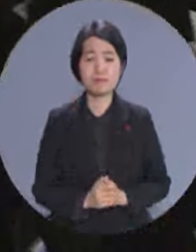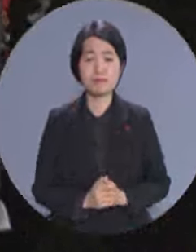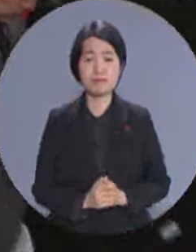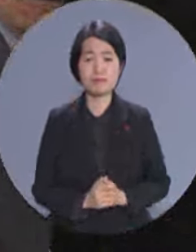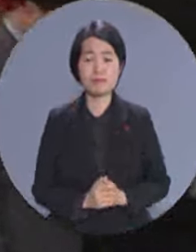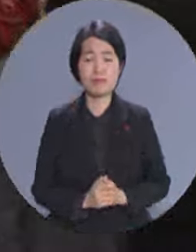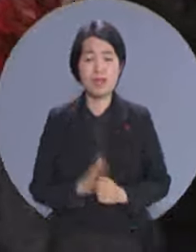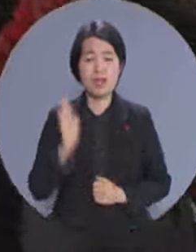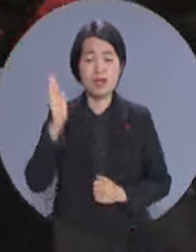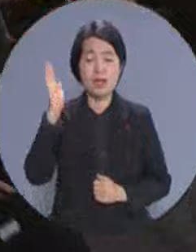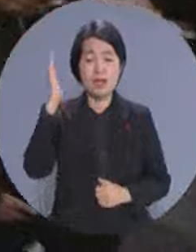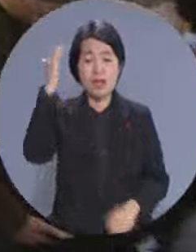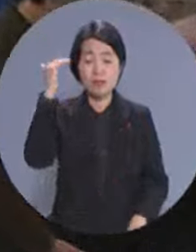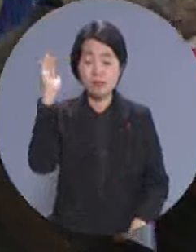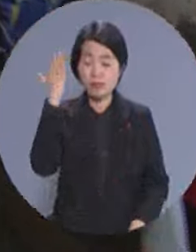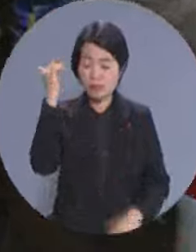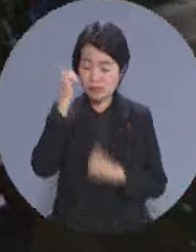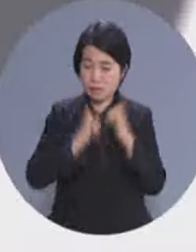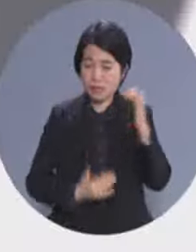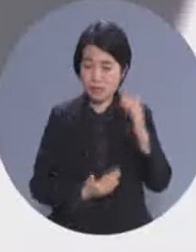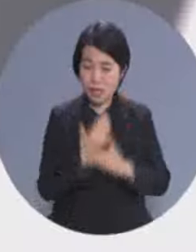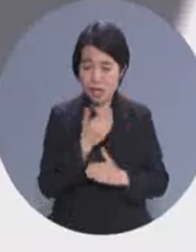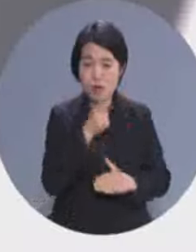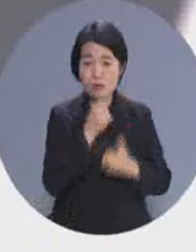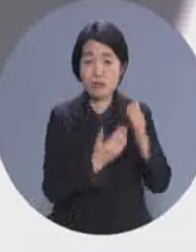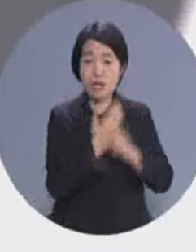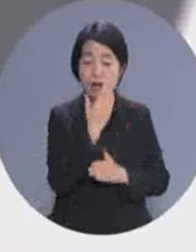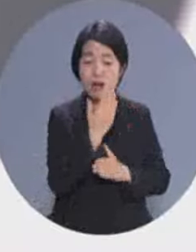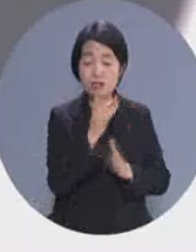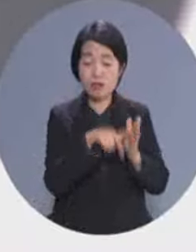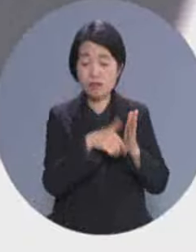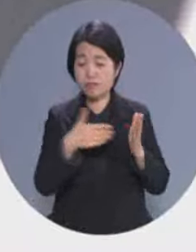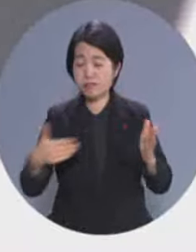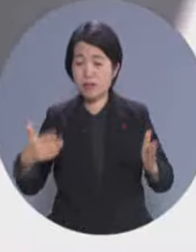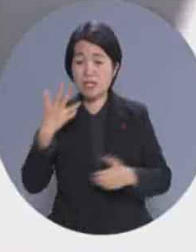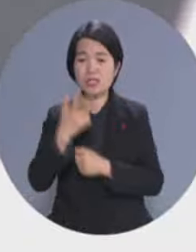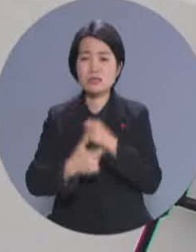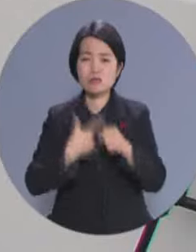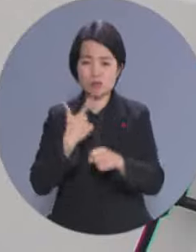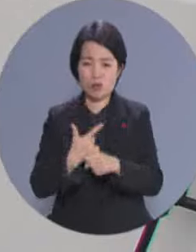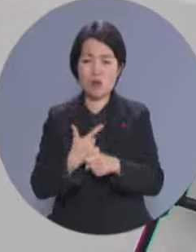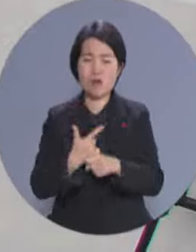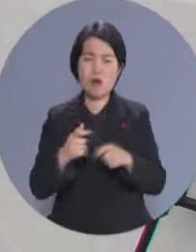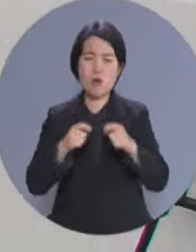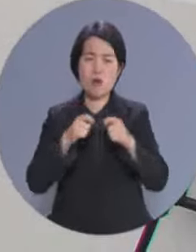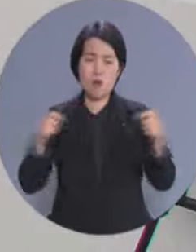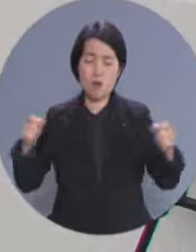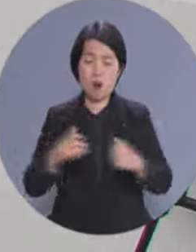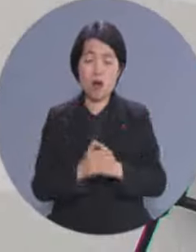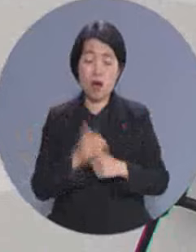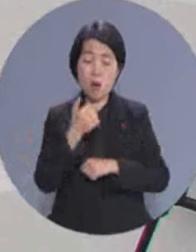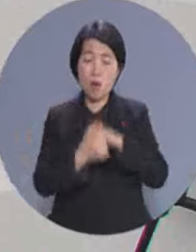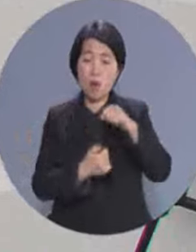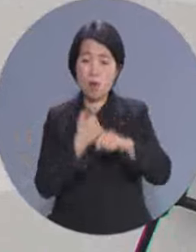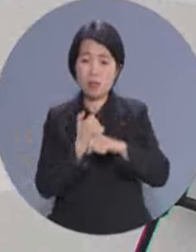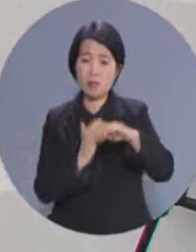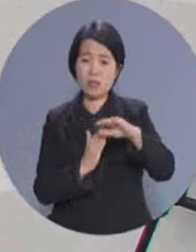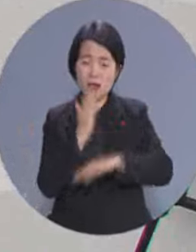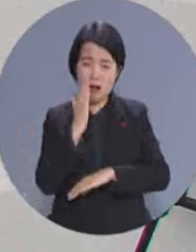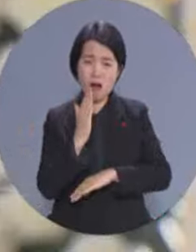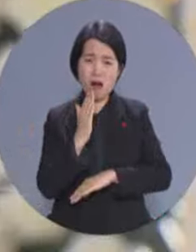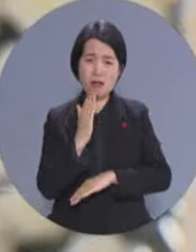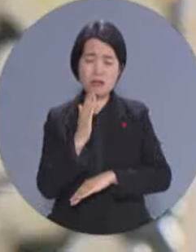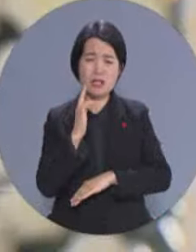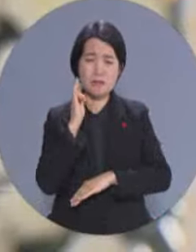한국 현대사의 비극 여순 사건이 발발한 지 올해로 76년째를 맞았습니다. 반세기가 훌쩍 넘는 오욕의 역사